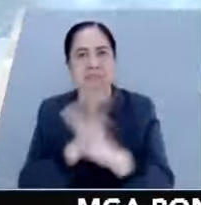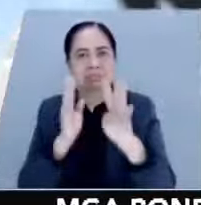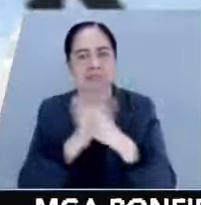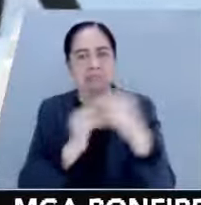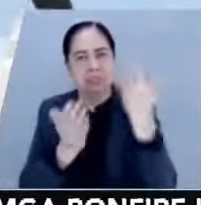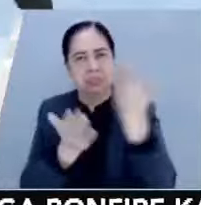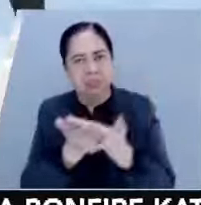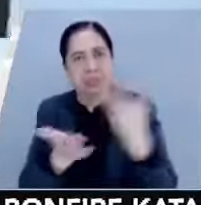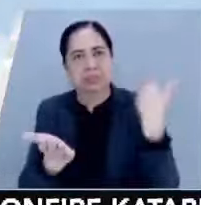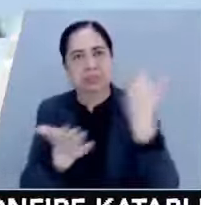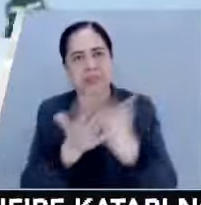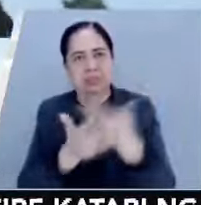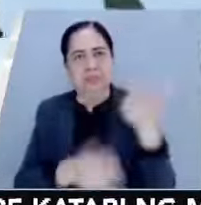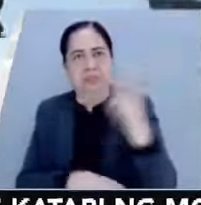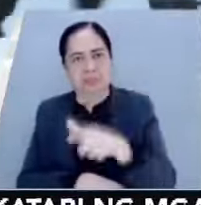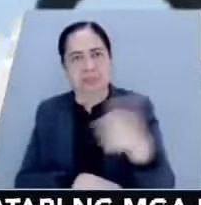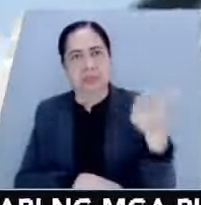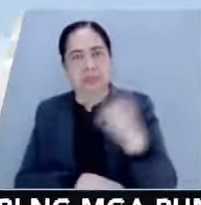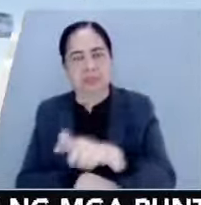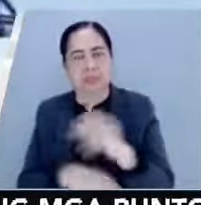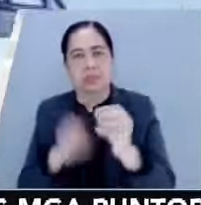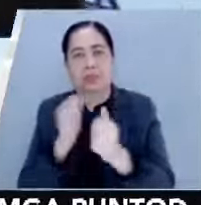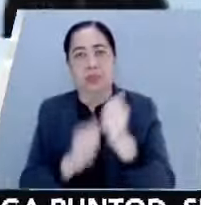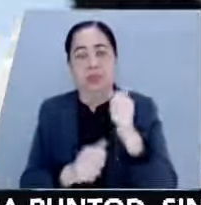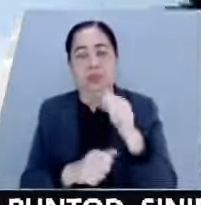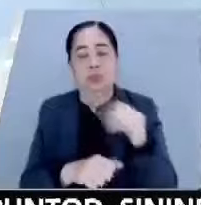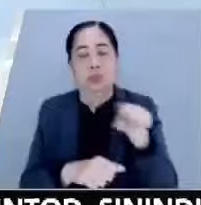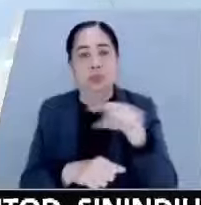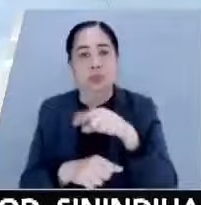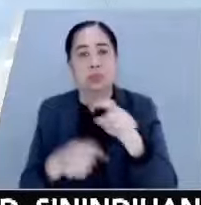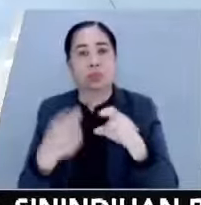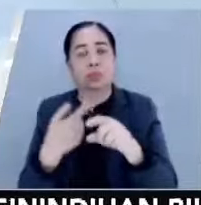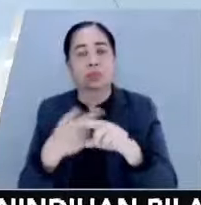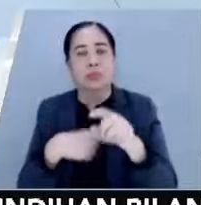at karamihan sa mga pasaherong ito ay nag-undergo